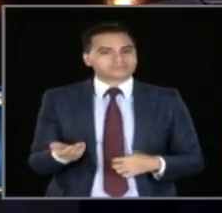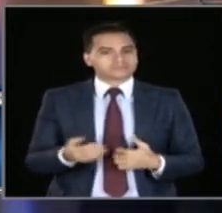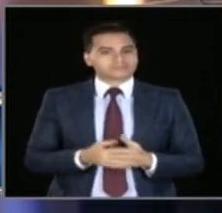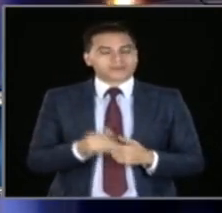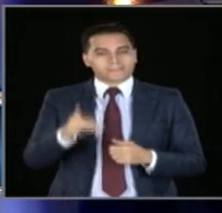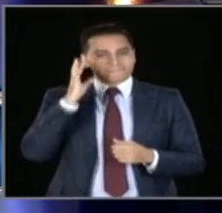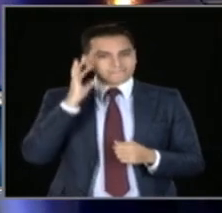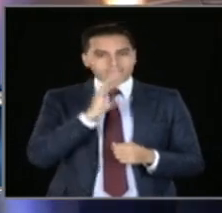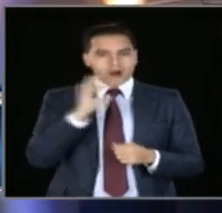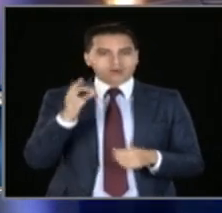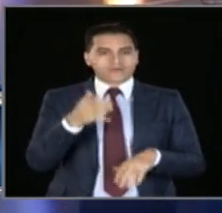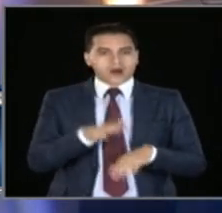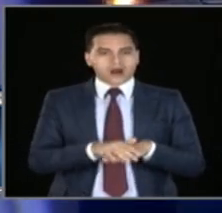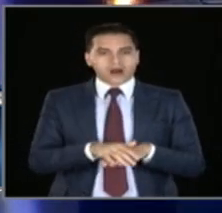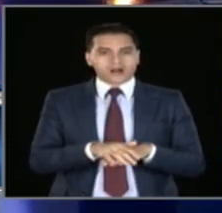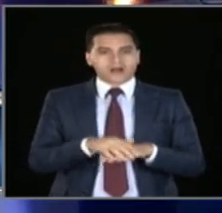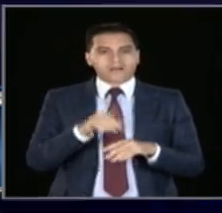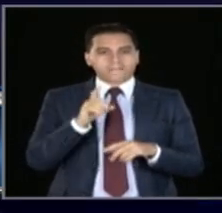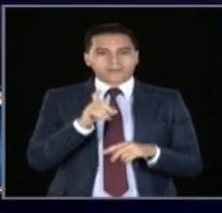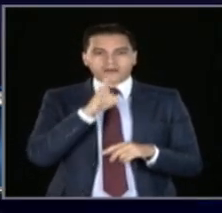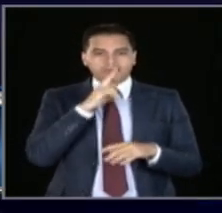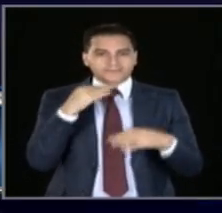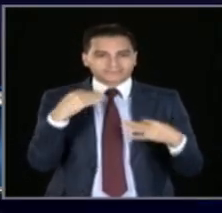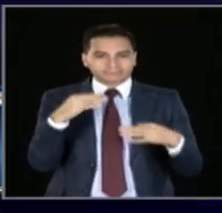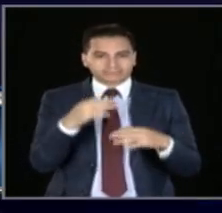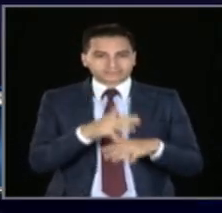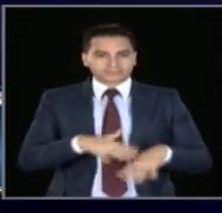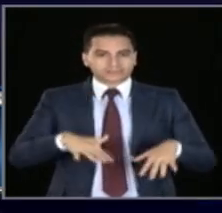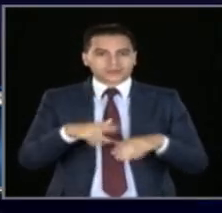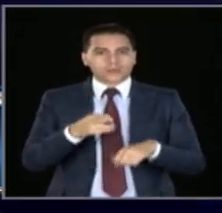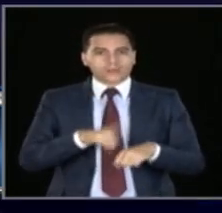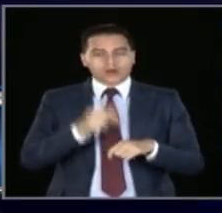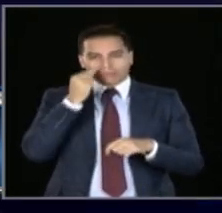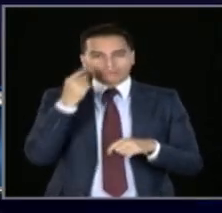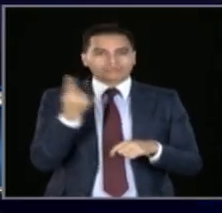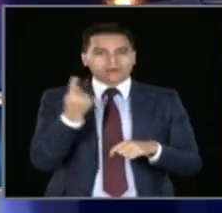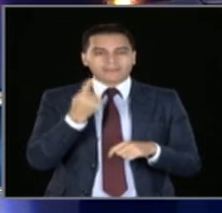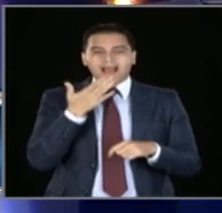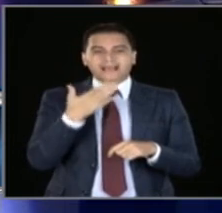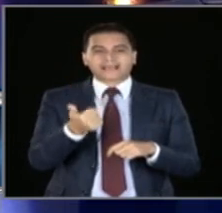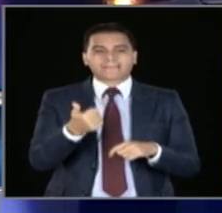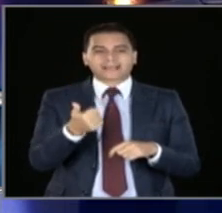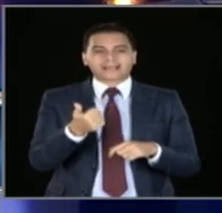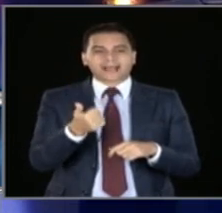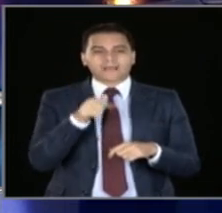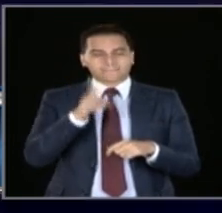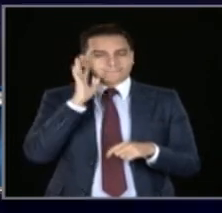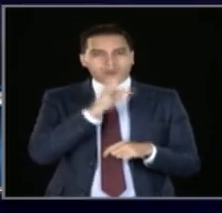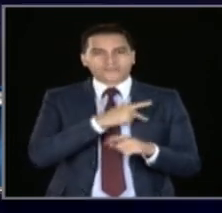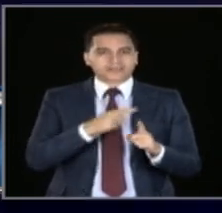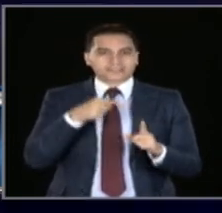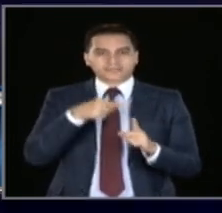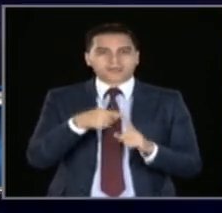مشهوره بالشواطئ والمياه النقيه والطبيعه الجميله ملقبه